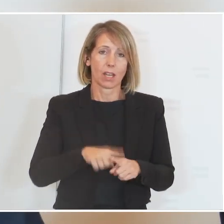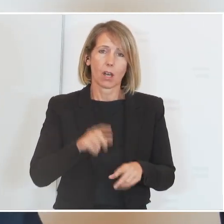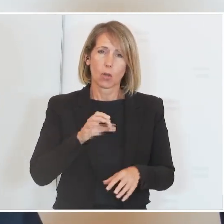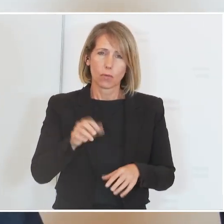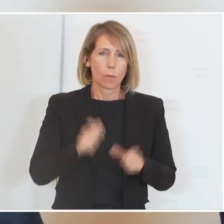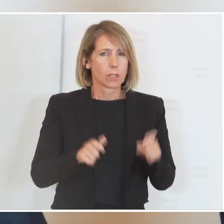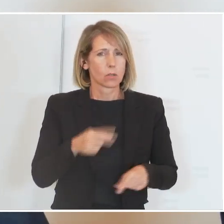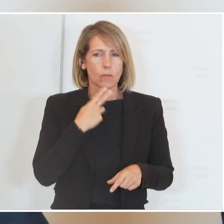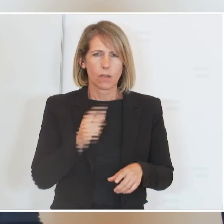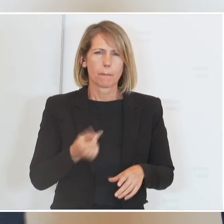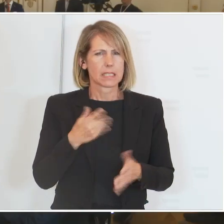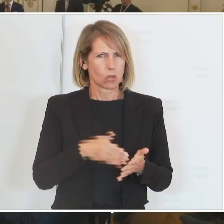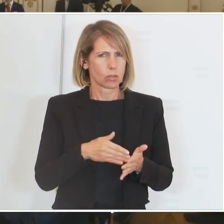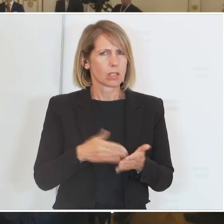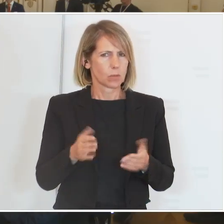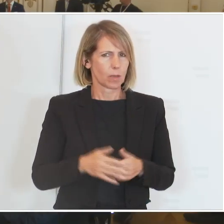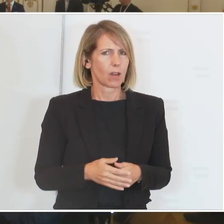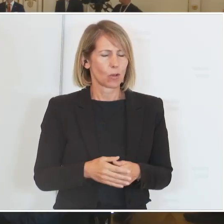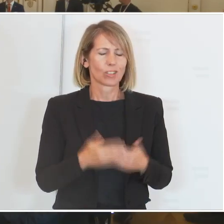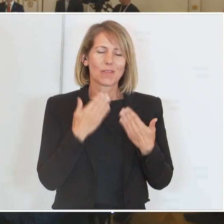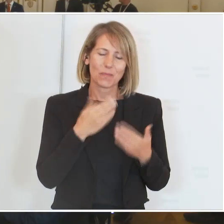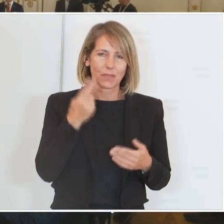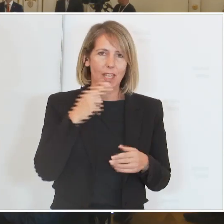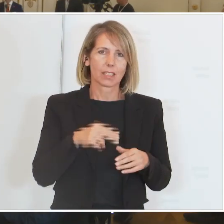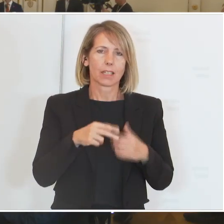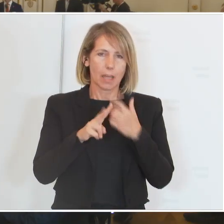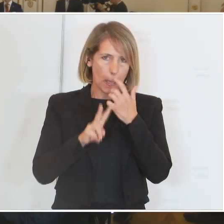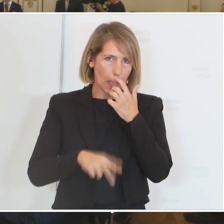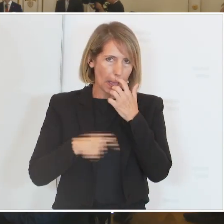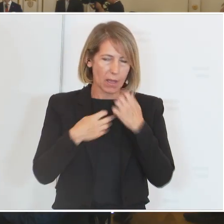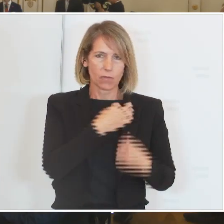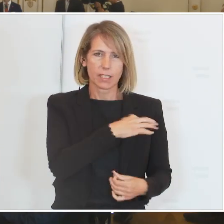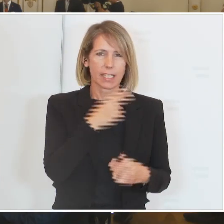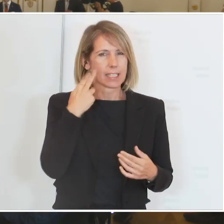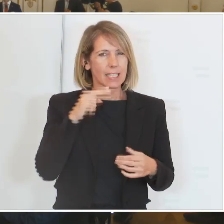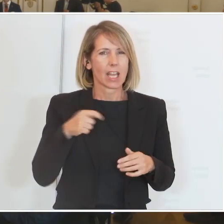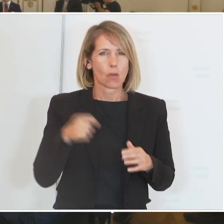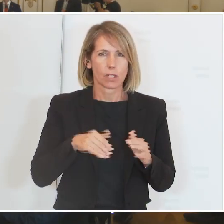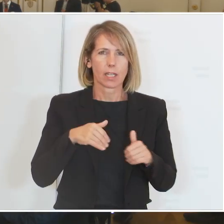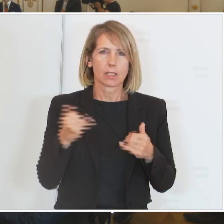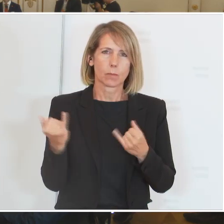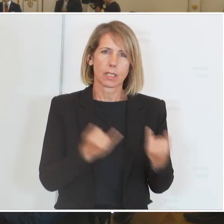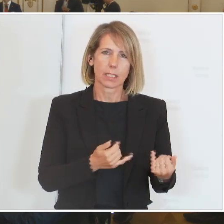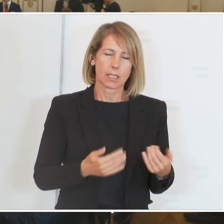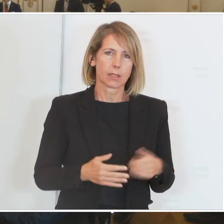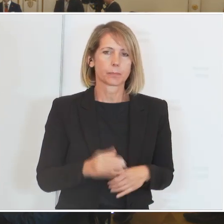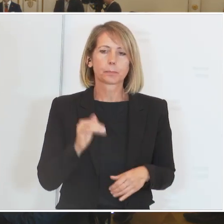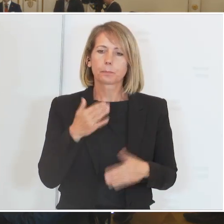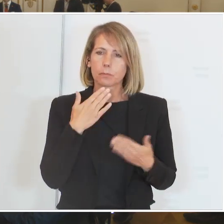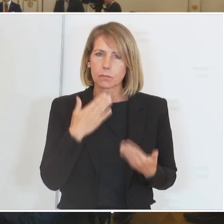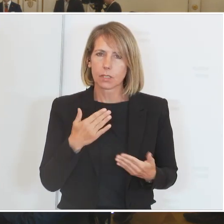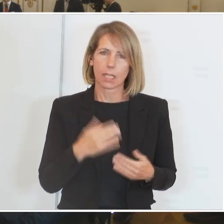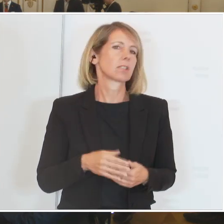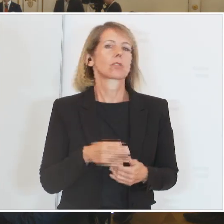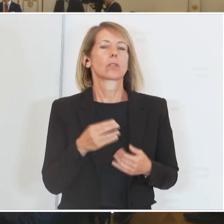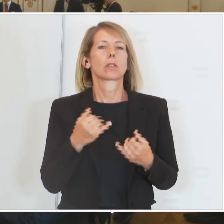brauchen. Vielen Dank. Danke, Herr Vizekanzler. Herr Finanzminister, bitte. Ja, vielen Dank, sehr geehrte Damen und Herren. Der Beschluss heute zur